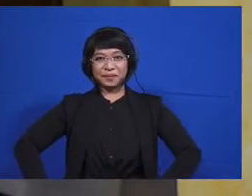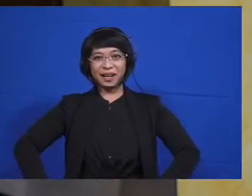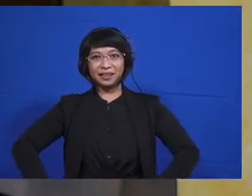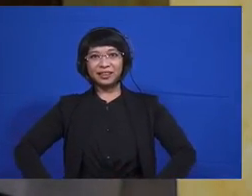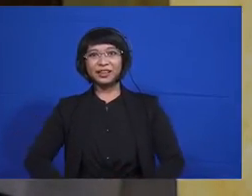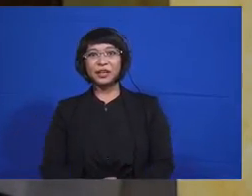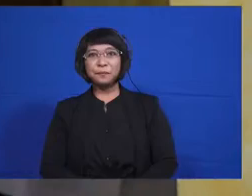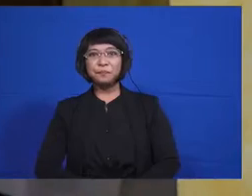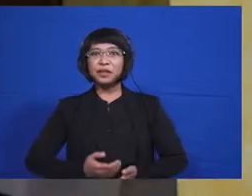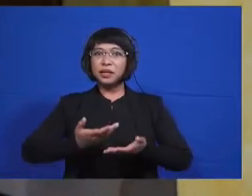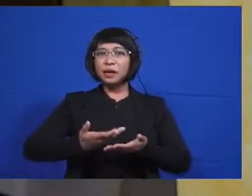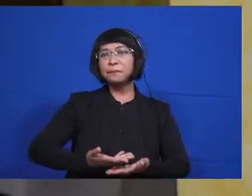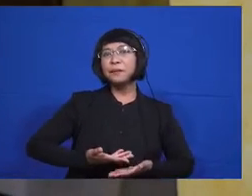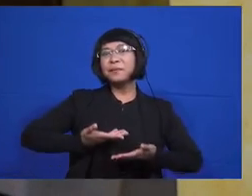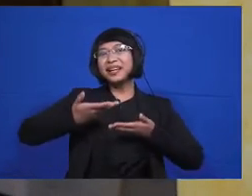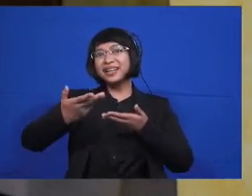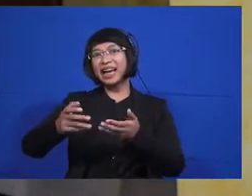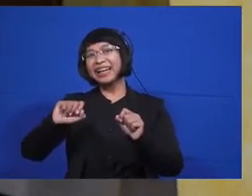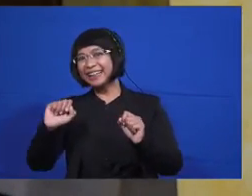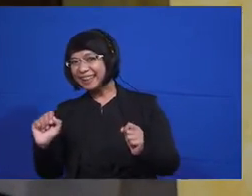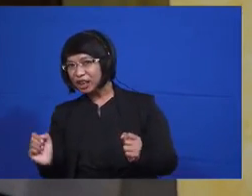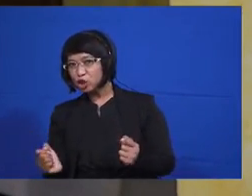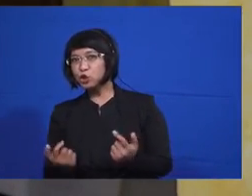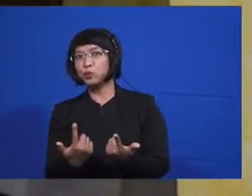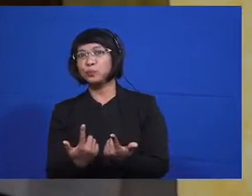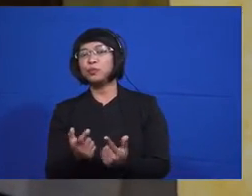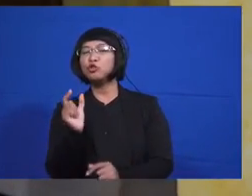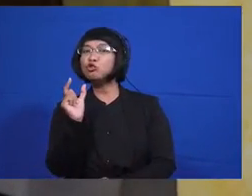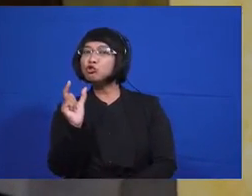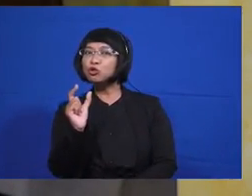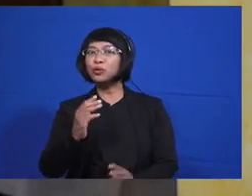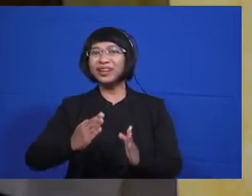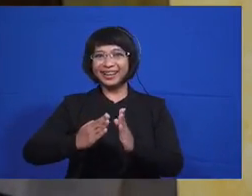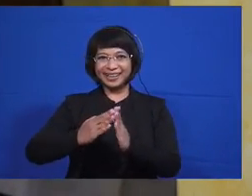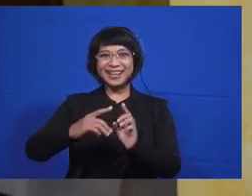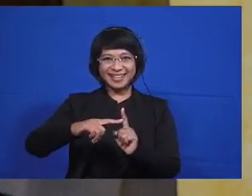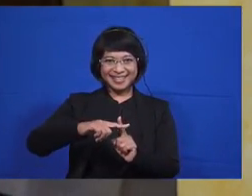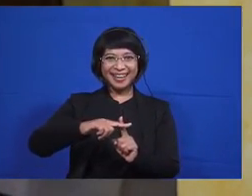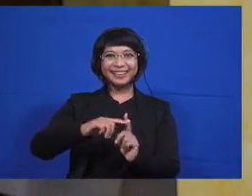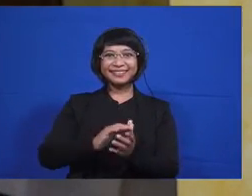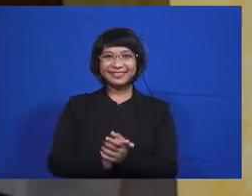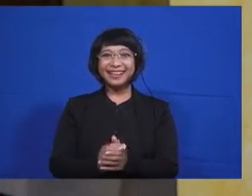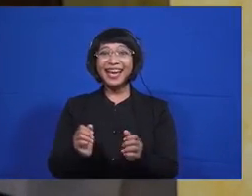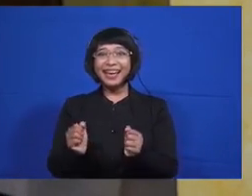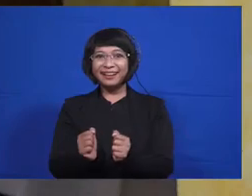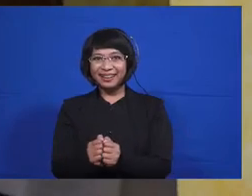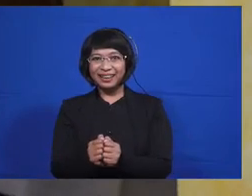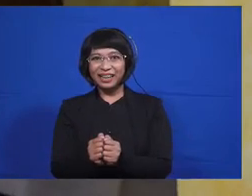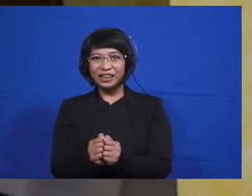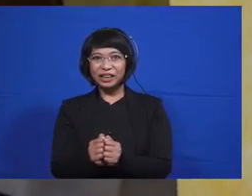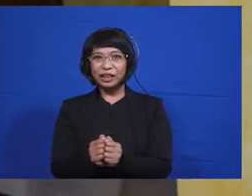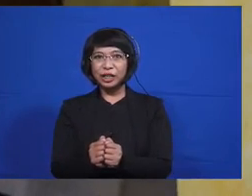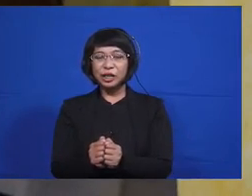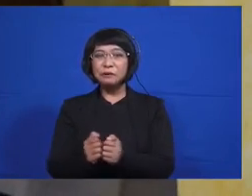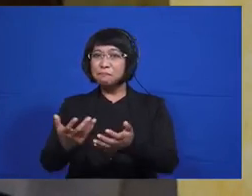ingin mempersembahkan hidupnya bagi gereja dengan akan